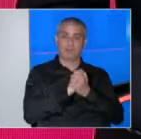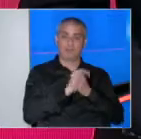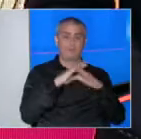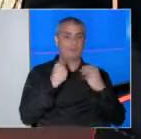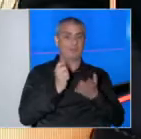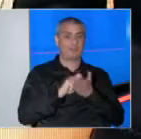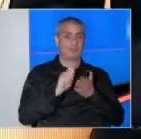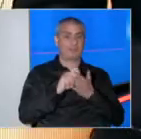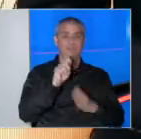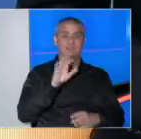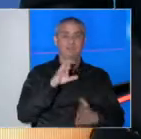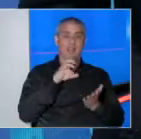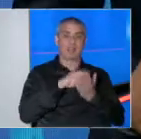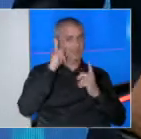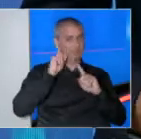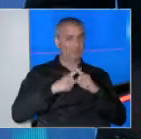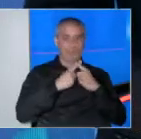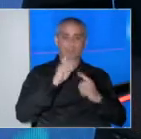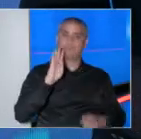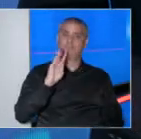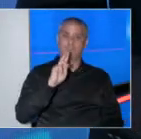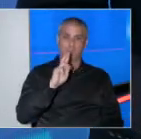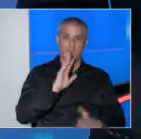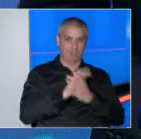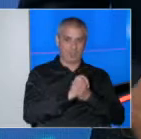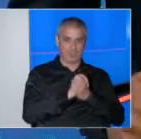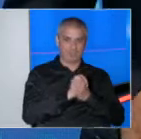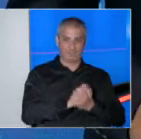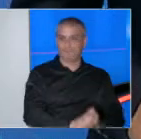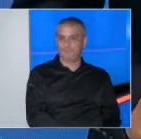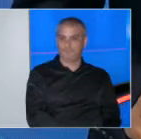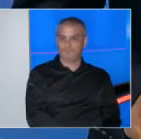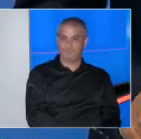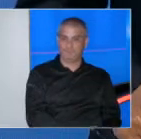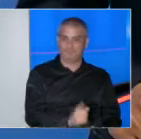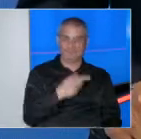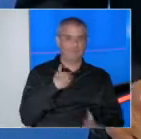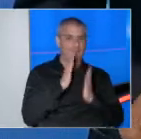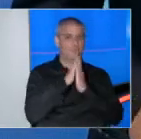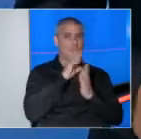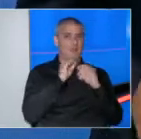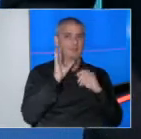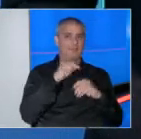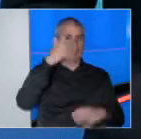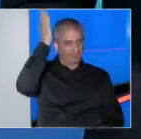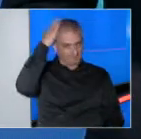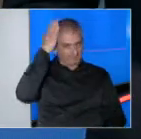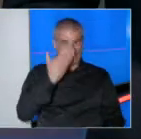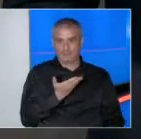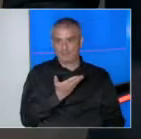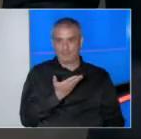וערב טוב לכתב הכנסת של אתר סרוגים בן צי רובין, שלום. שלום נדב. איתך אני מבקש לדבר על נפתלי